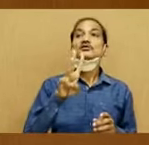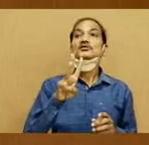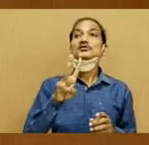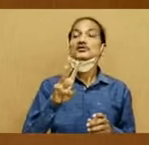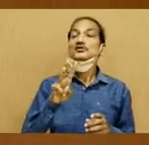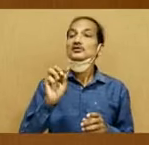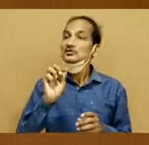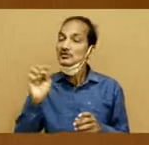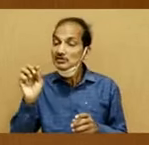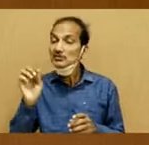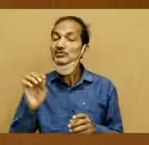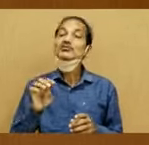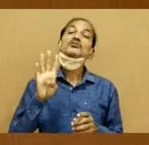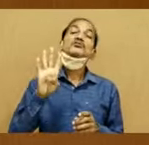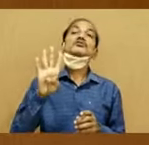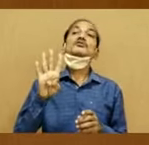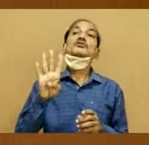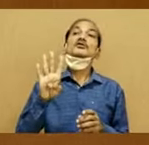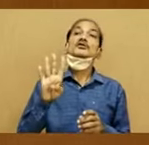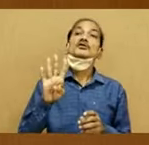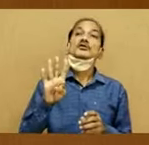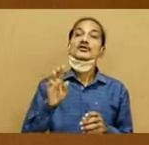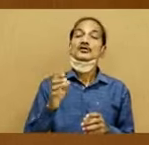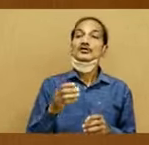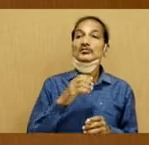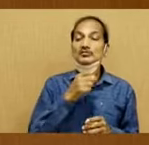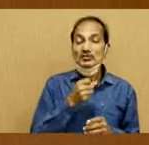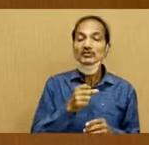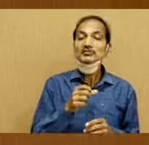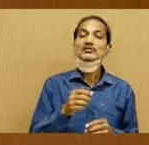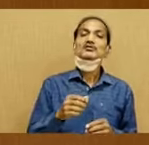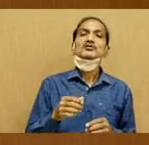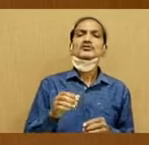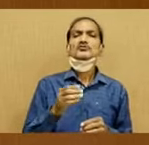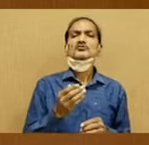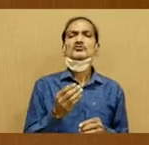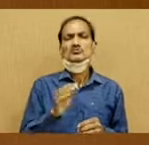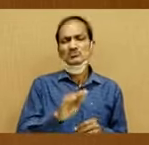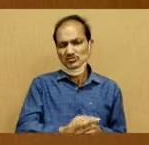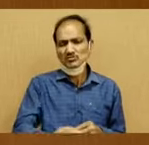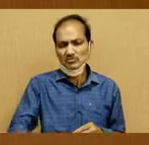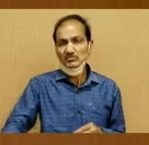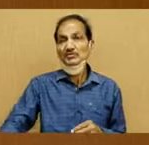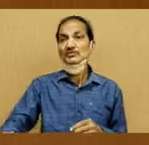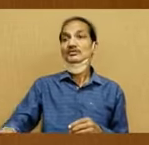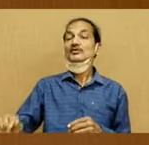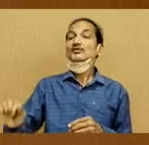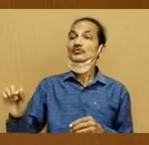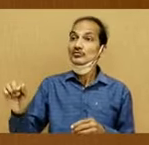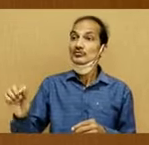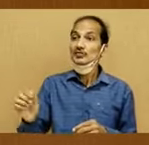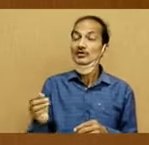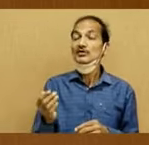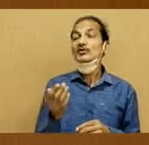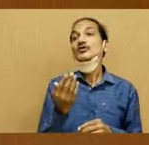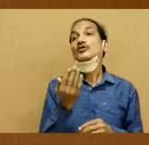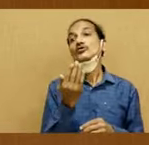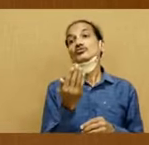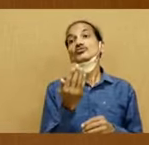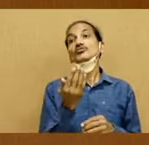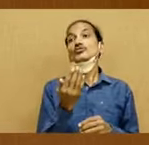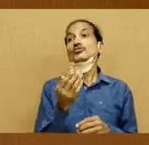କାମ ପାଇଁ ବାହାରିନାହାନ୍ତି, ମାସେ ଖଣ୍ଡେ ପୁରା ଘରେ ହିଁ ଅଛନ୍ତି, ନା ସ୍କୁଲ ନା ବାଜାର, ତାଙ୍କୁ ମଧ୍ୟ କରୋନା